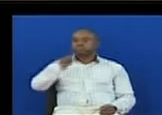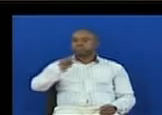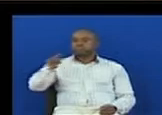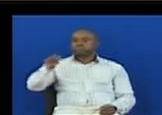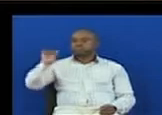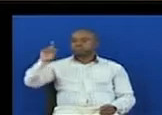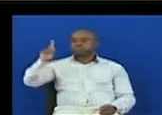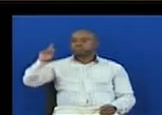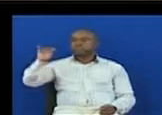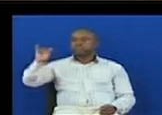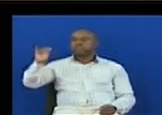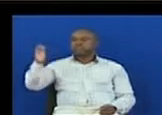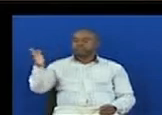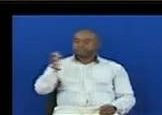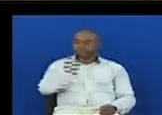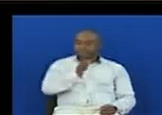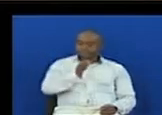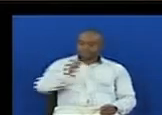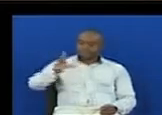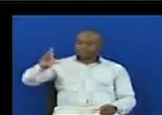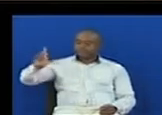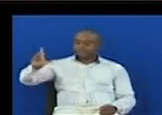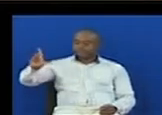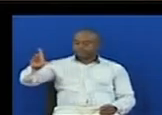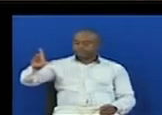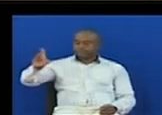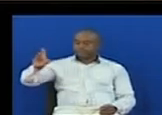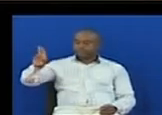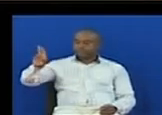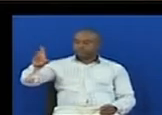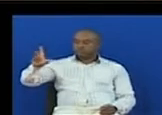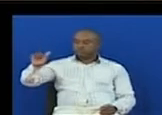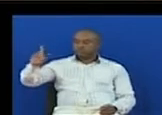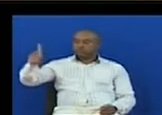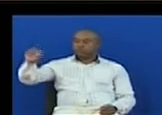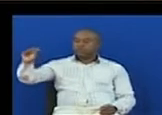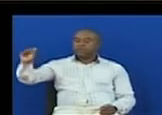Mheshimiwa Riziki, kama uko tayari hapo,